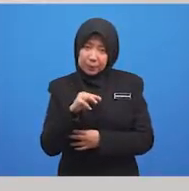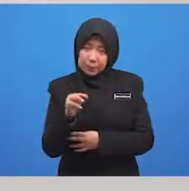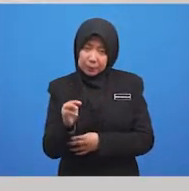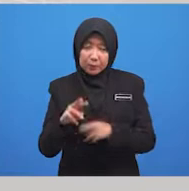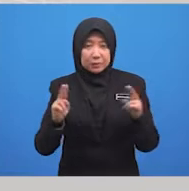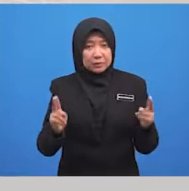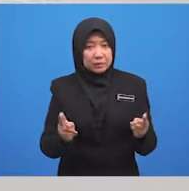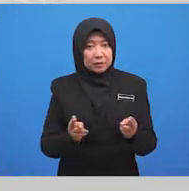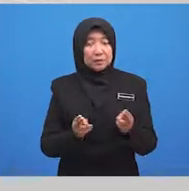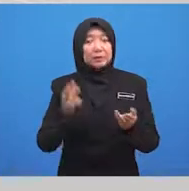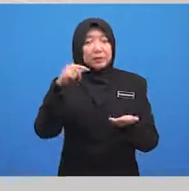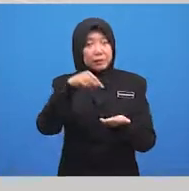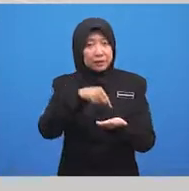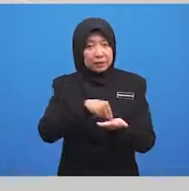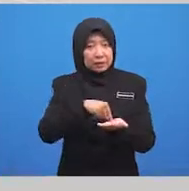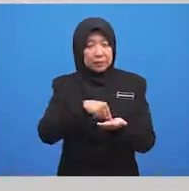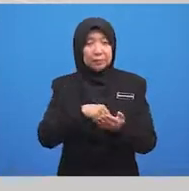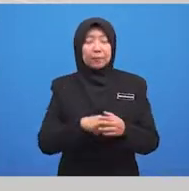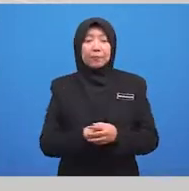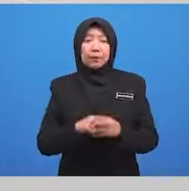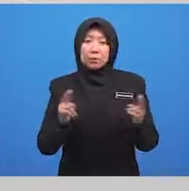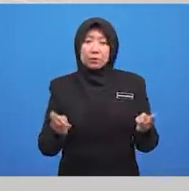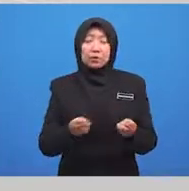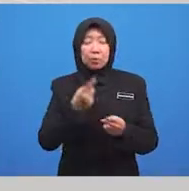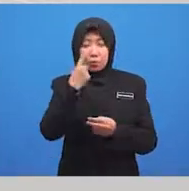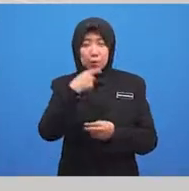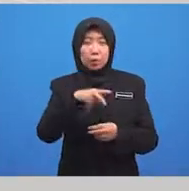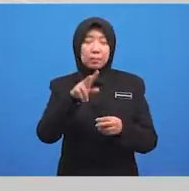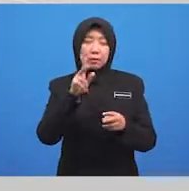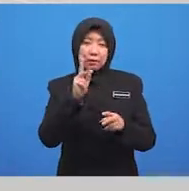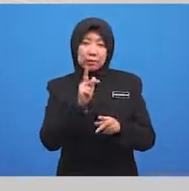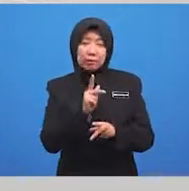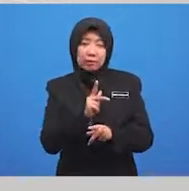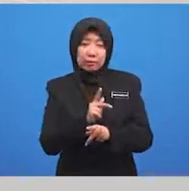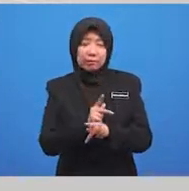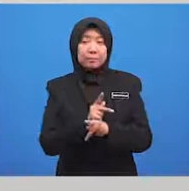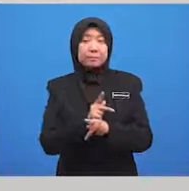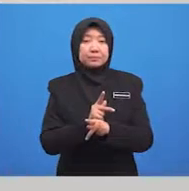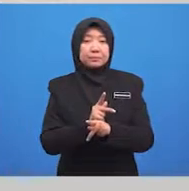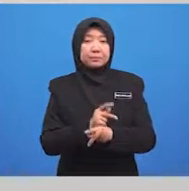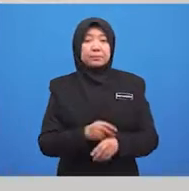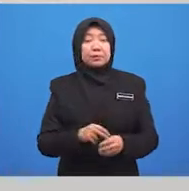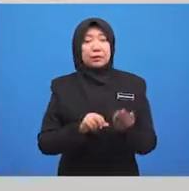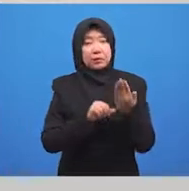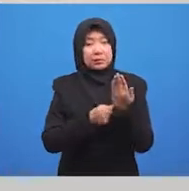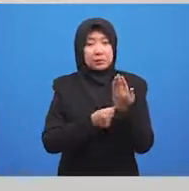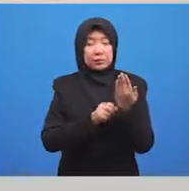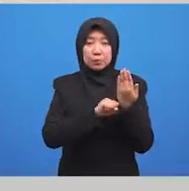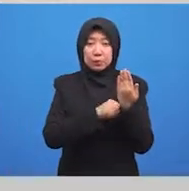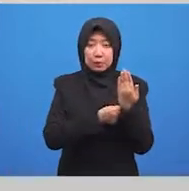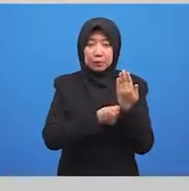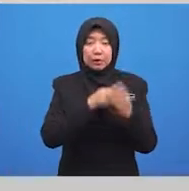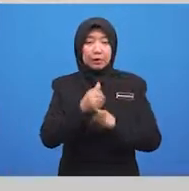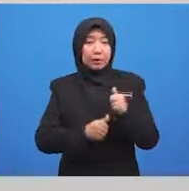usaha pemeliharaan adalah usaha mengekalkan keadaan asal sumber alam semula jadi daripada